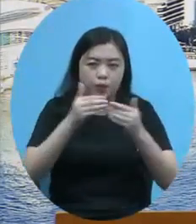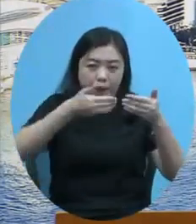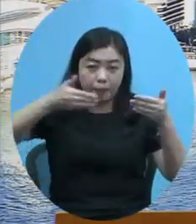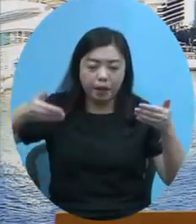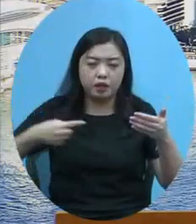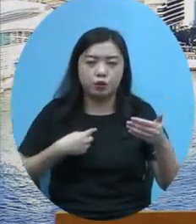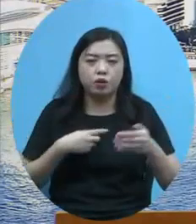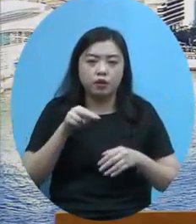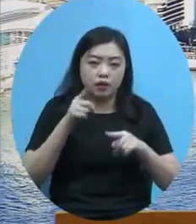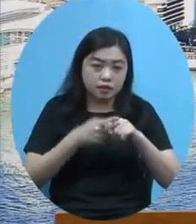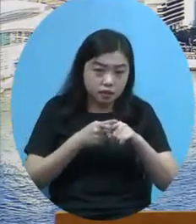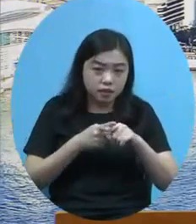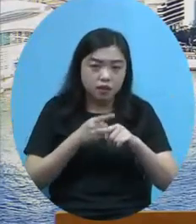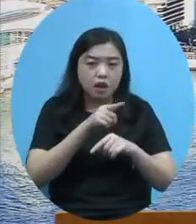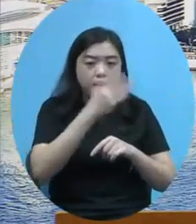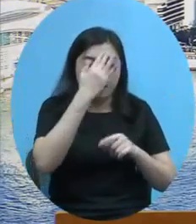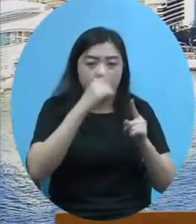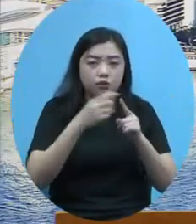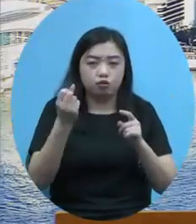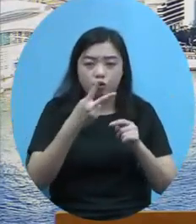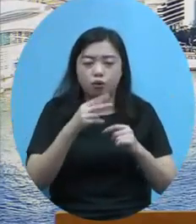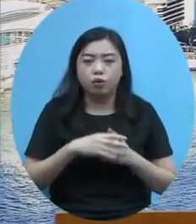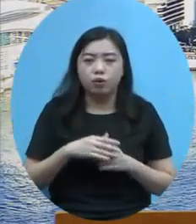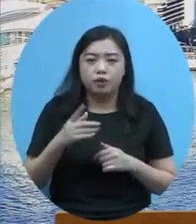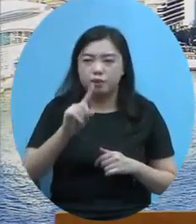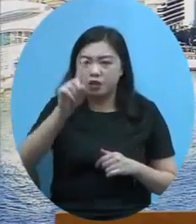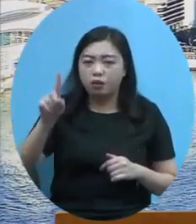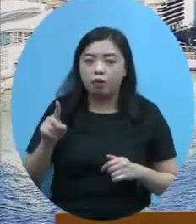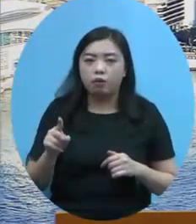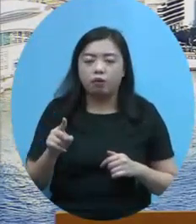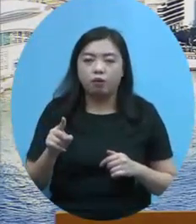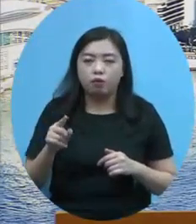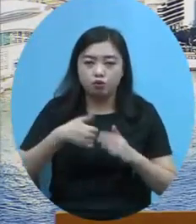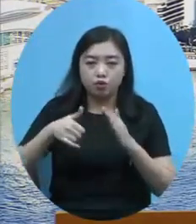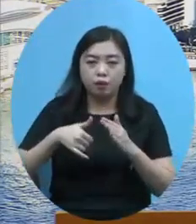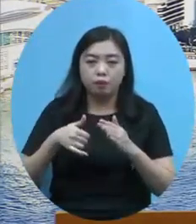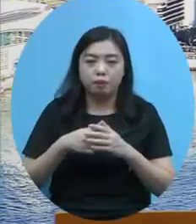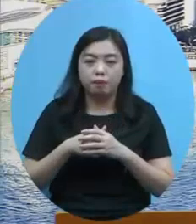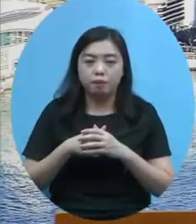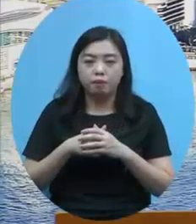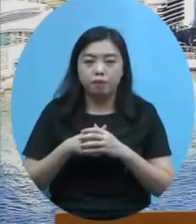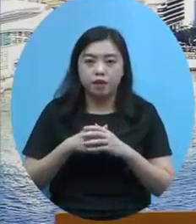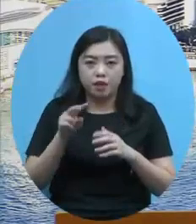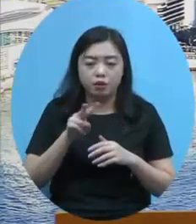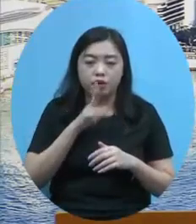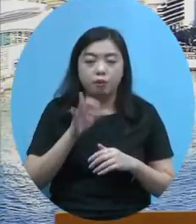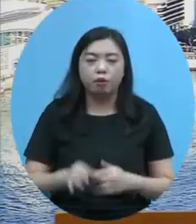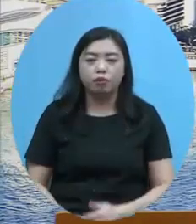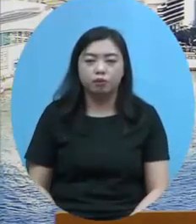序咧，咁睇下即係第一個病人同即係會唔會係即係同邊一個嘅輸入性個案咧係即係一樣啦。